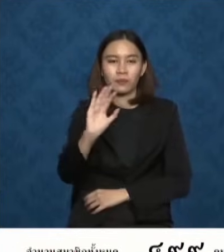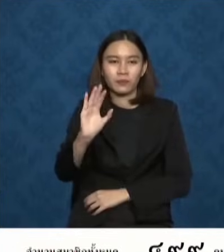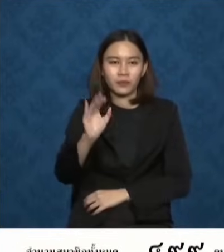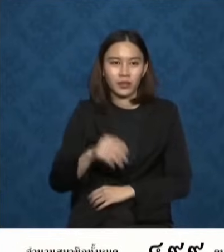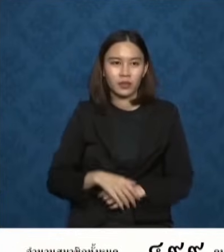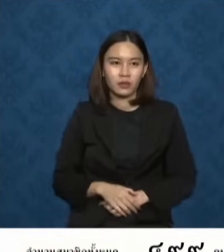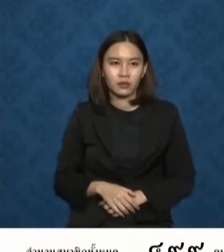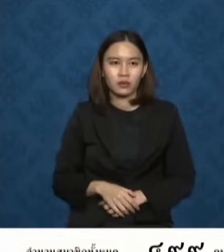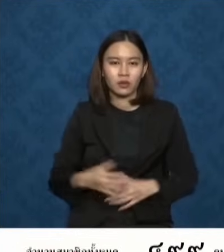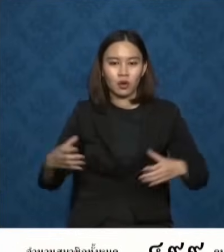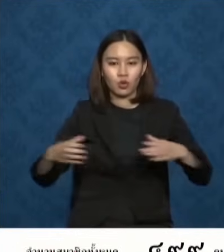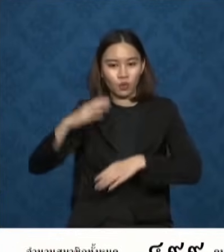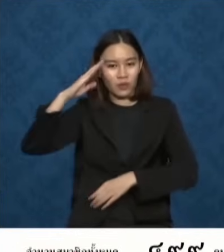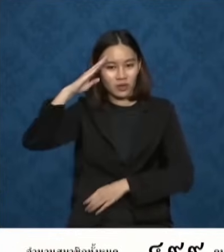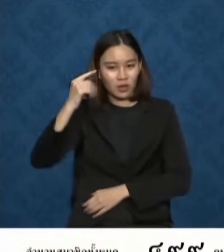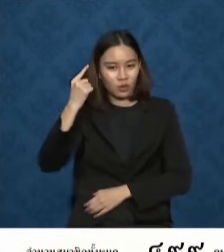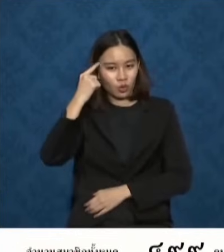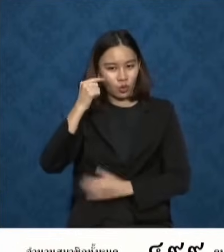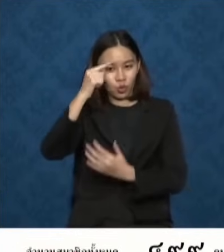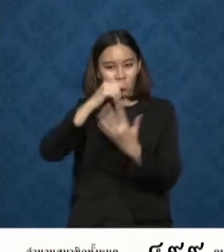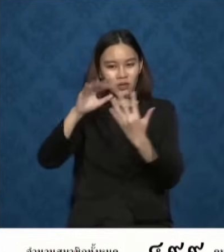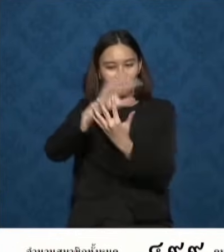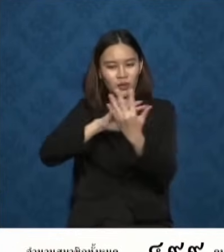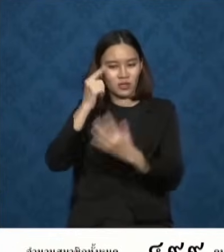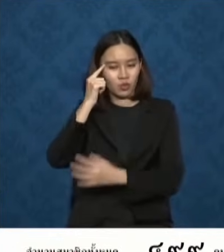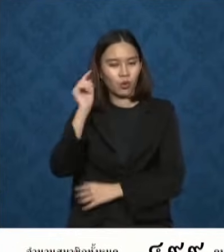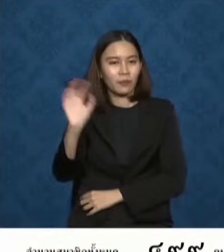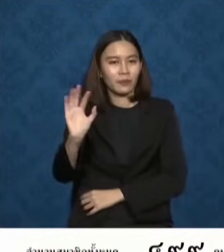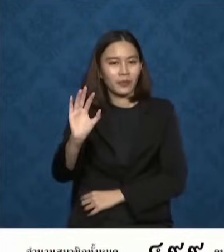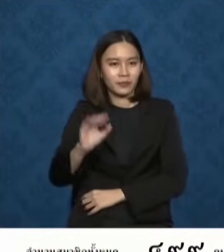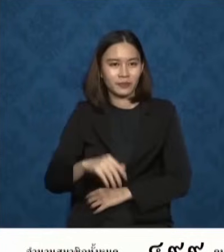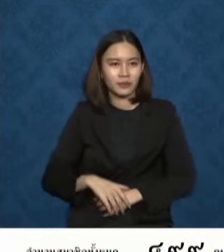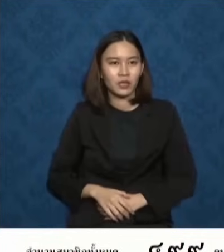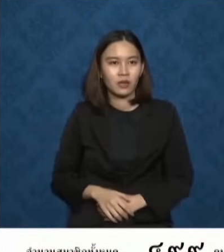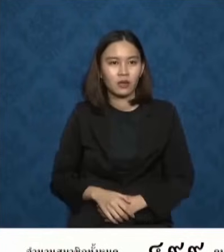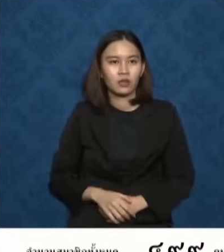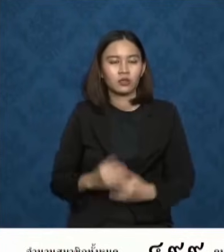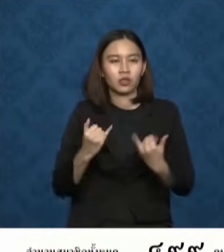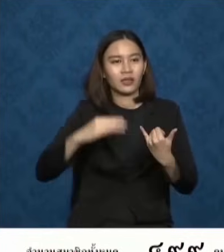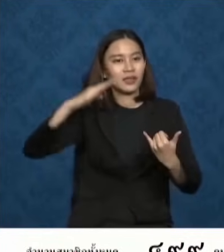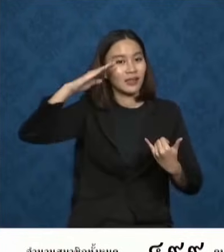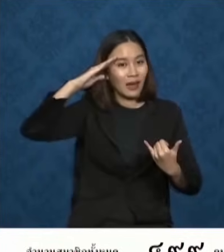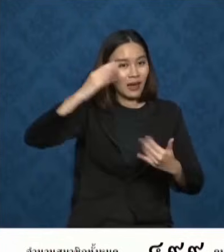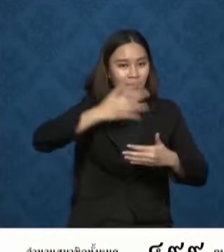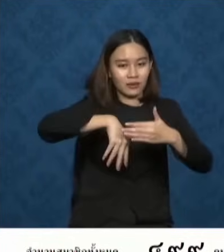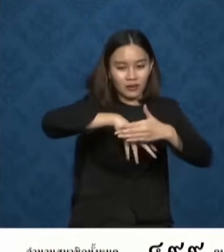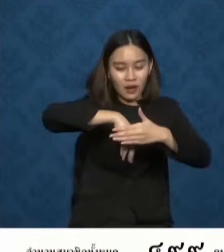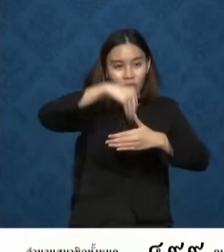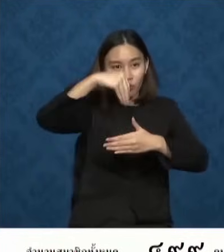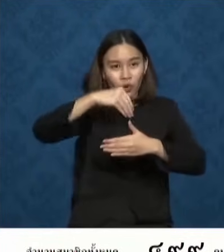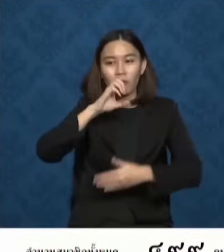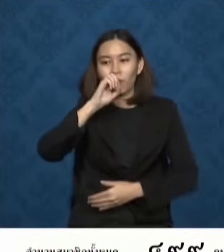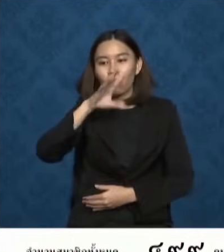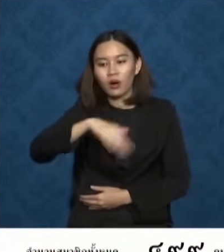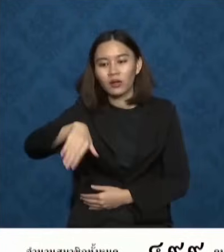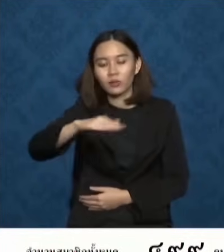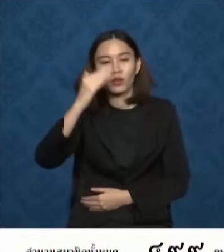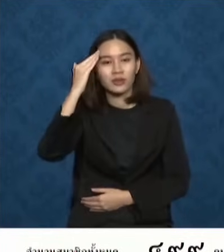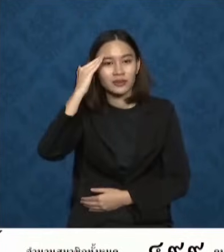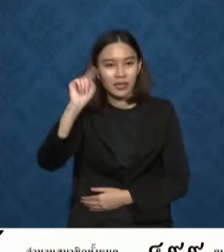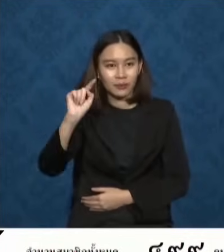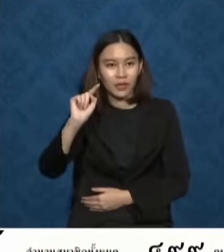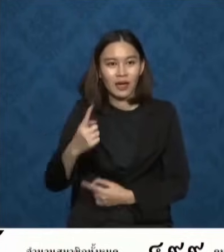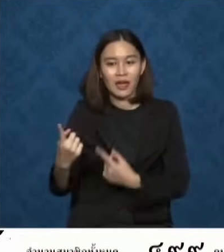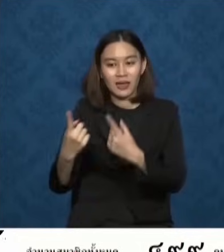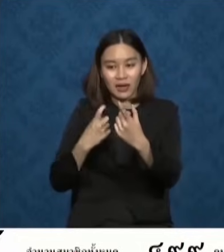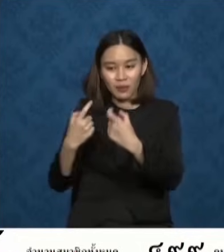กำลังพลเราไปบอกให้เขารู้ทั้งประเทศอันนี้ก็ไม่ค่อยดีแต่เอาเฉพาะทหารประจำการทหารเกณฑ์เรียนให้ท่านทราบอย่างนี้ว่าท่านถ